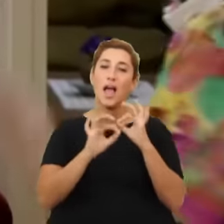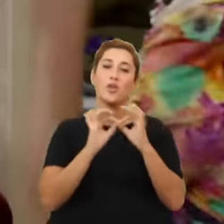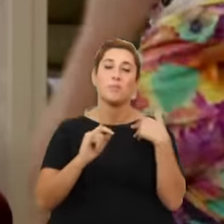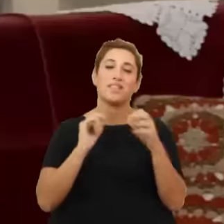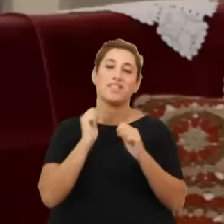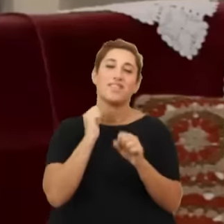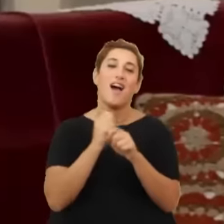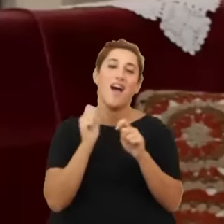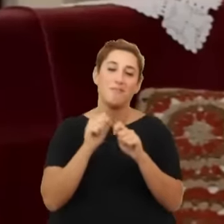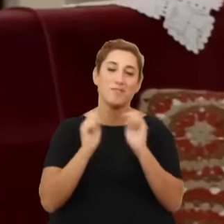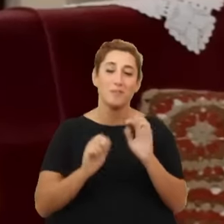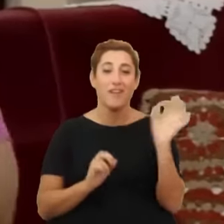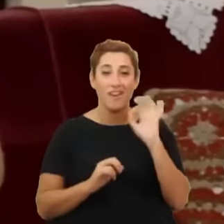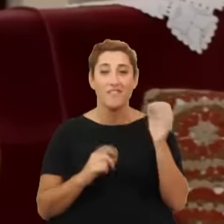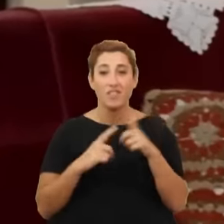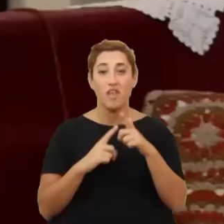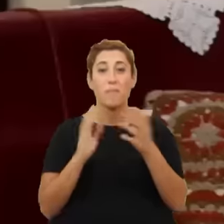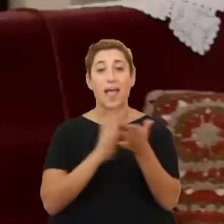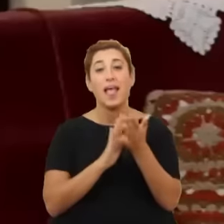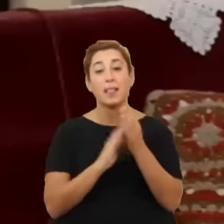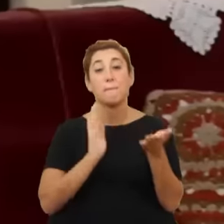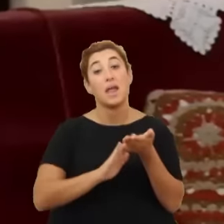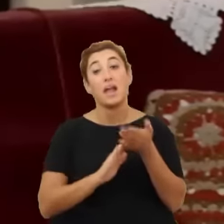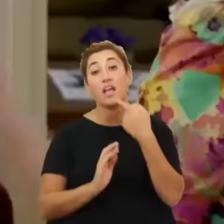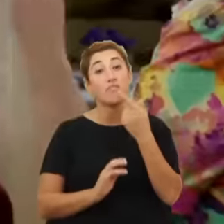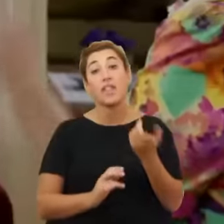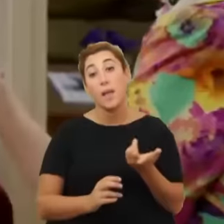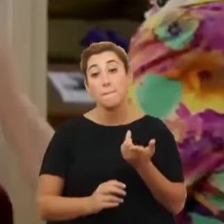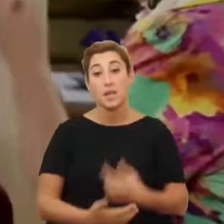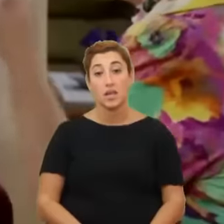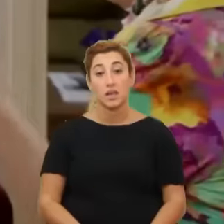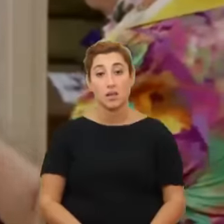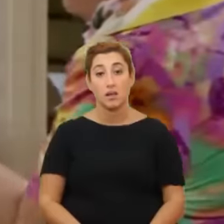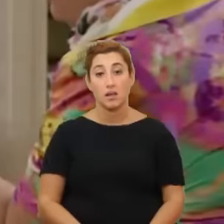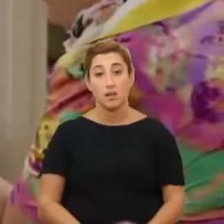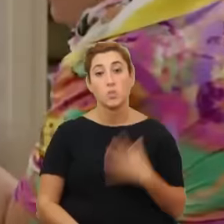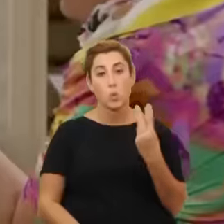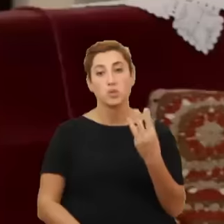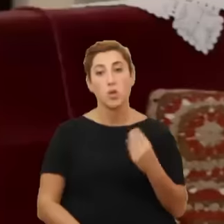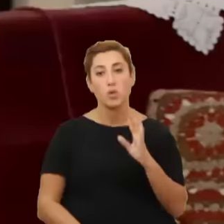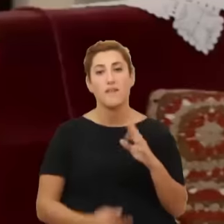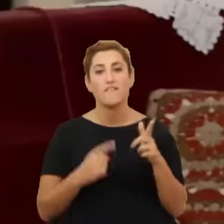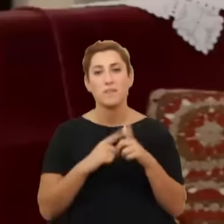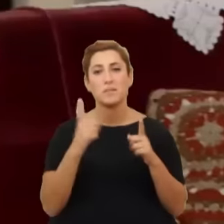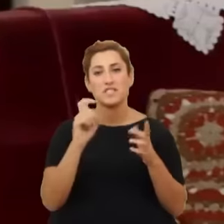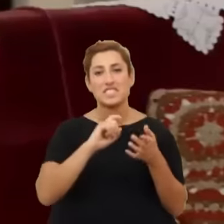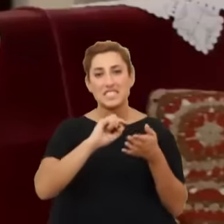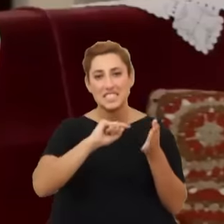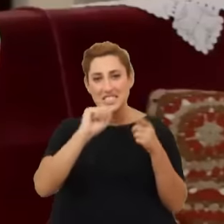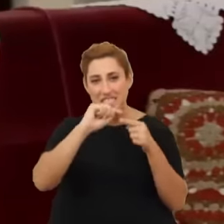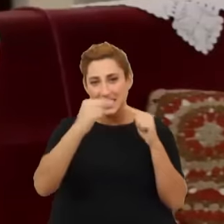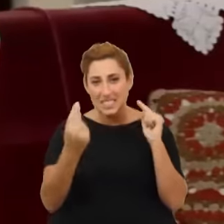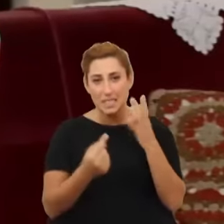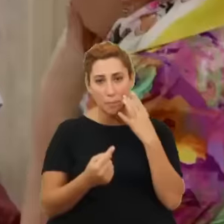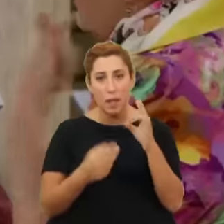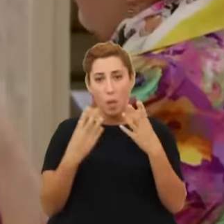ekonomik tahmin ediyorum ya. Evet Fehmiciğim, elin bereketli demek onda. Onu oluyor. Çok güzel oldu yalnız. Bir çizgiler belli